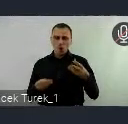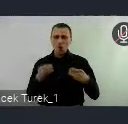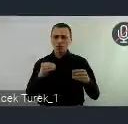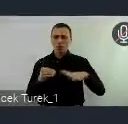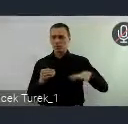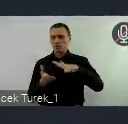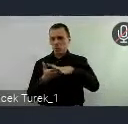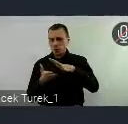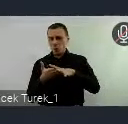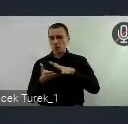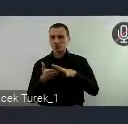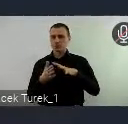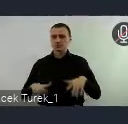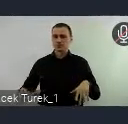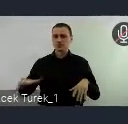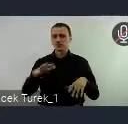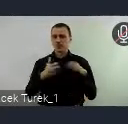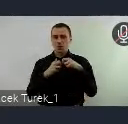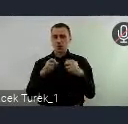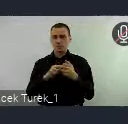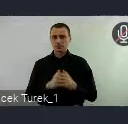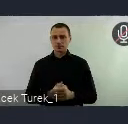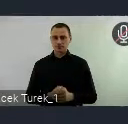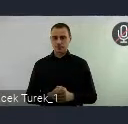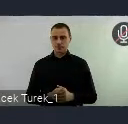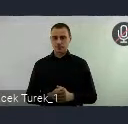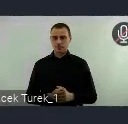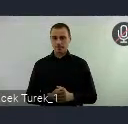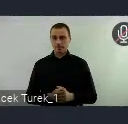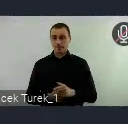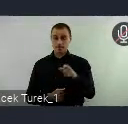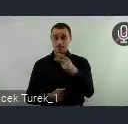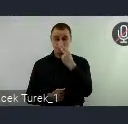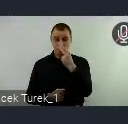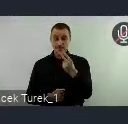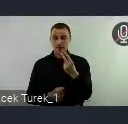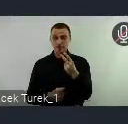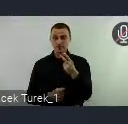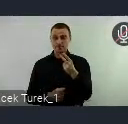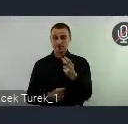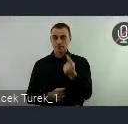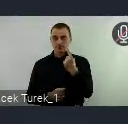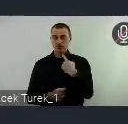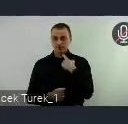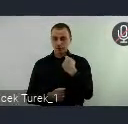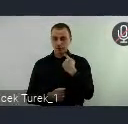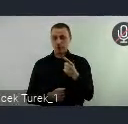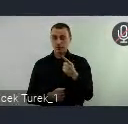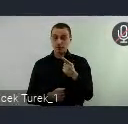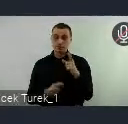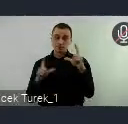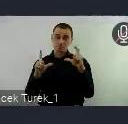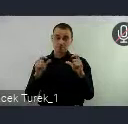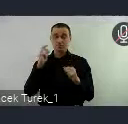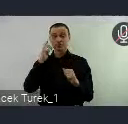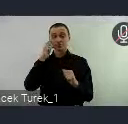czy otoczenie pochylni ma też bardzo duży wpływ na to czy taka pochylnia jest dostępna to jest takie żartobliwe zdjęcie ale niestety zrobione